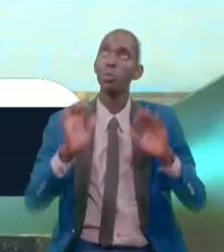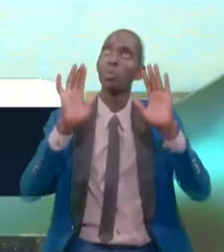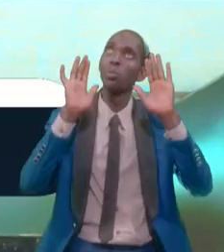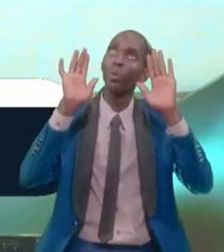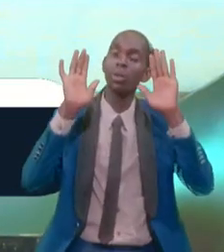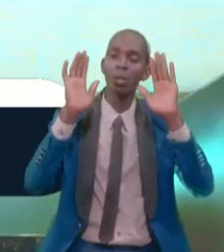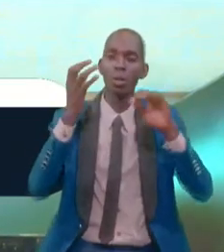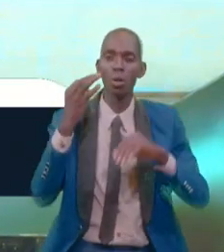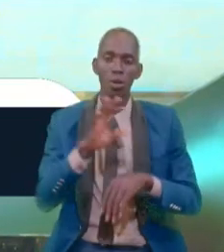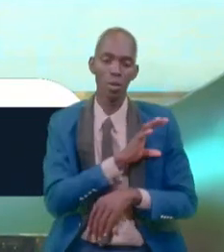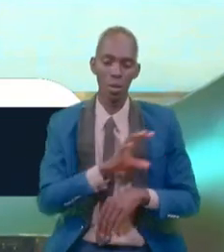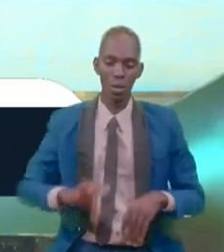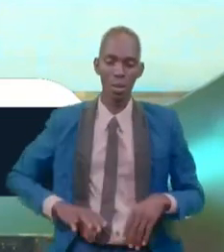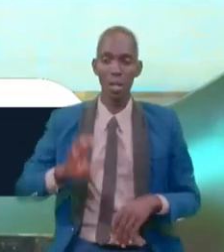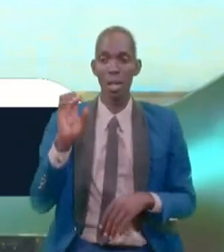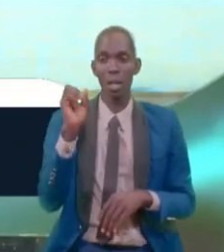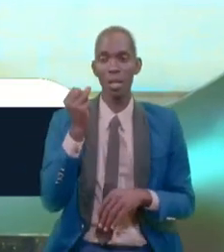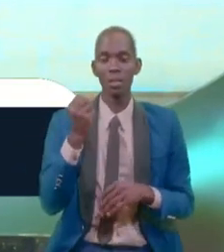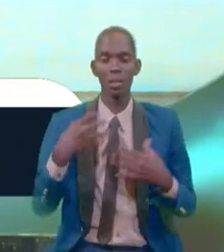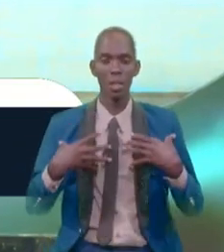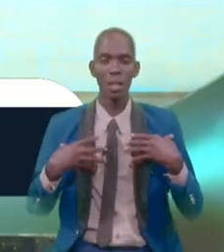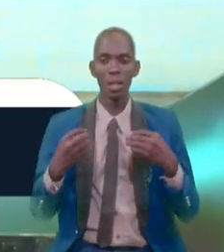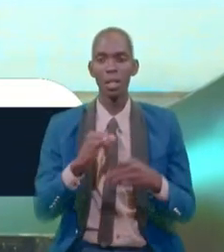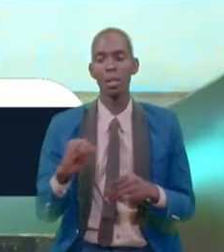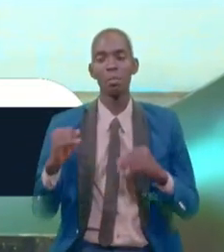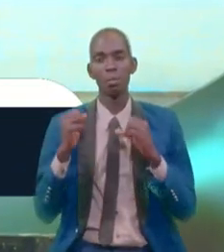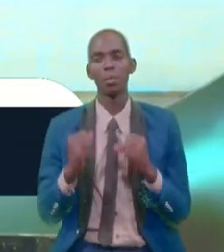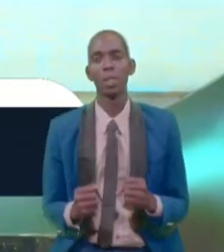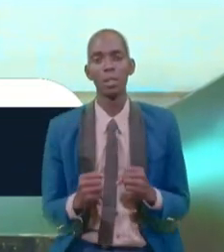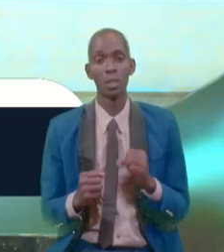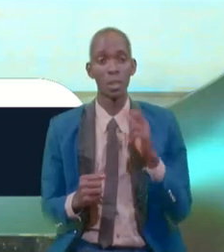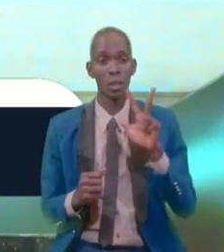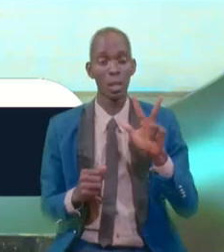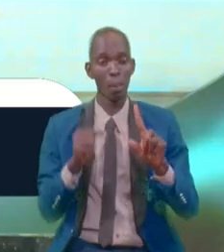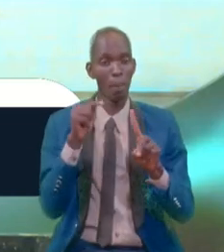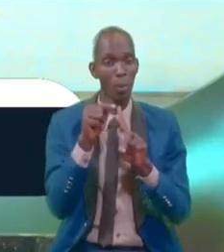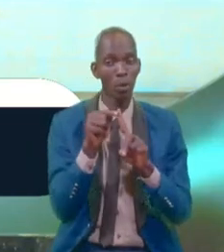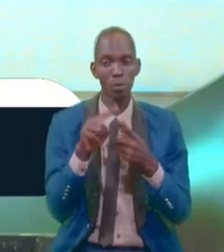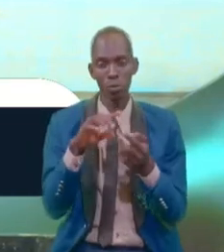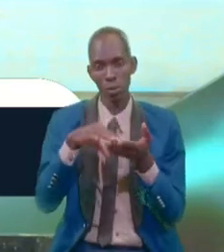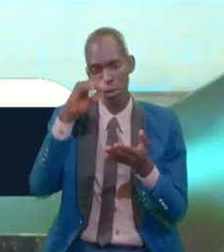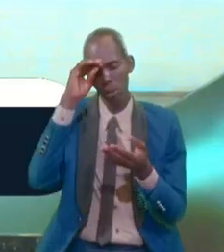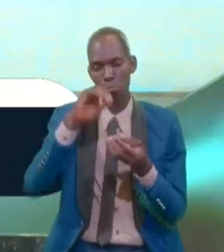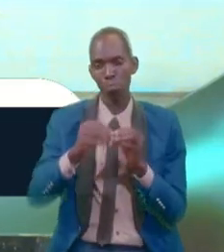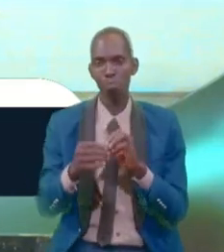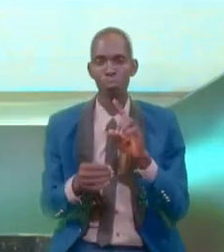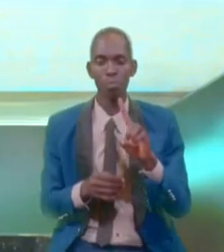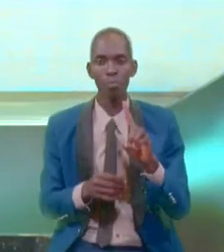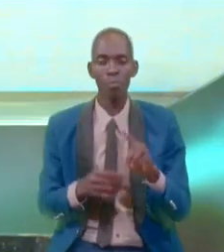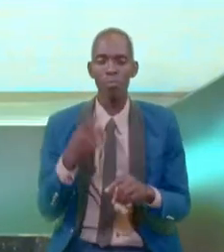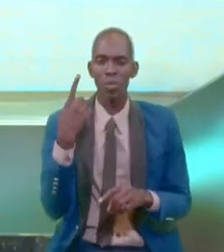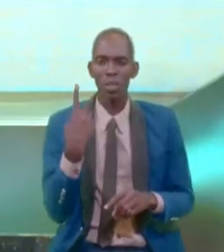merveilles de la puissance de guérison de Christ. Nous allons voir trois points. Numéro